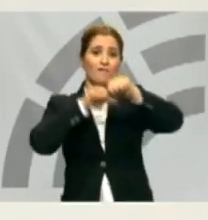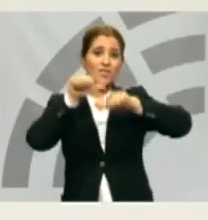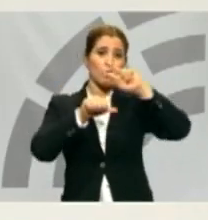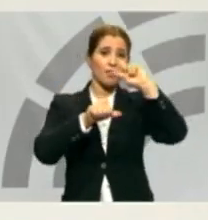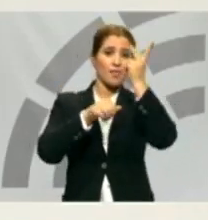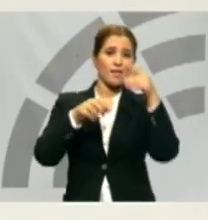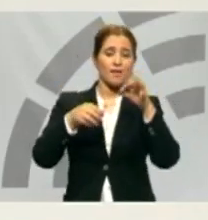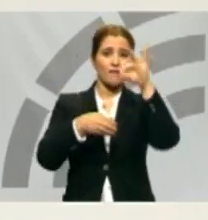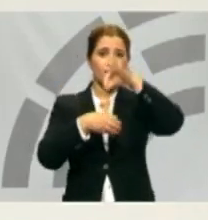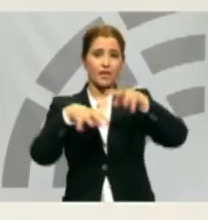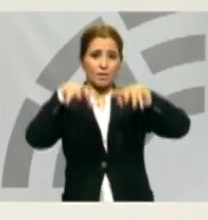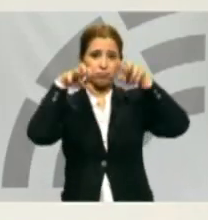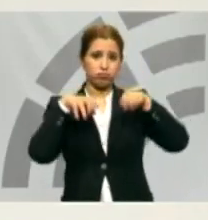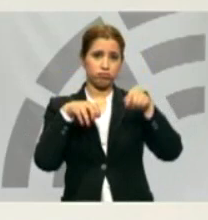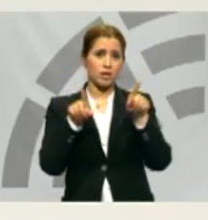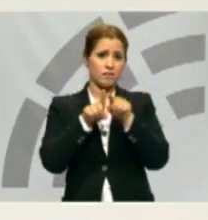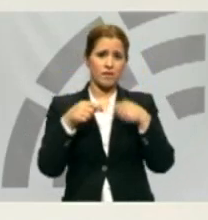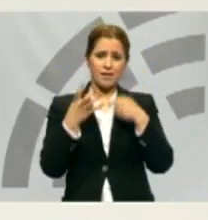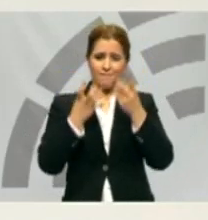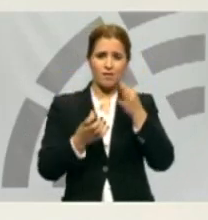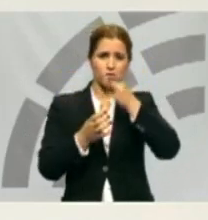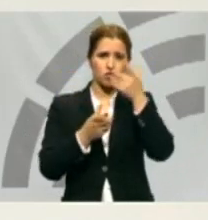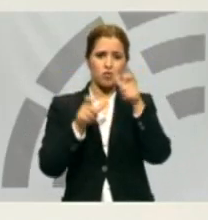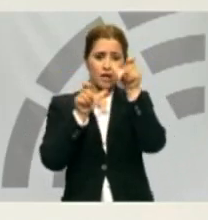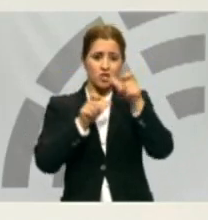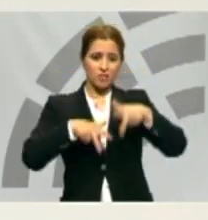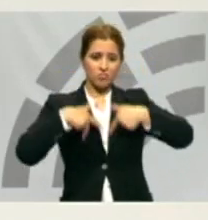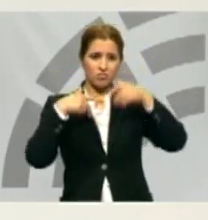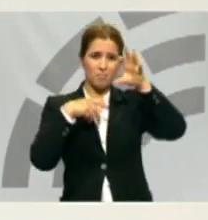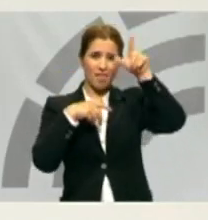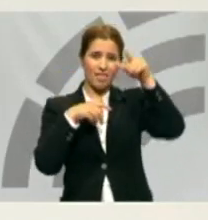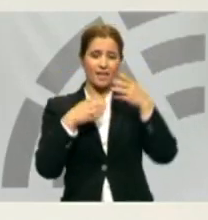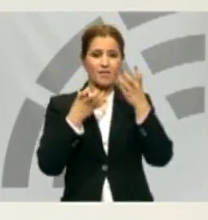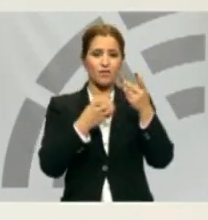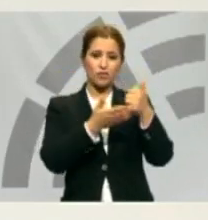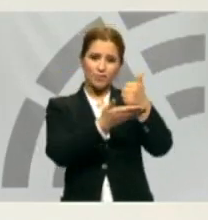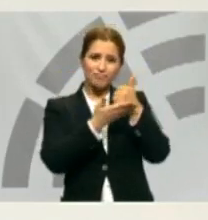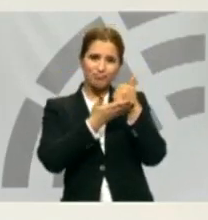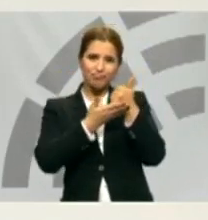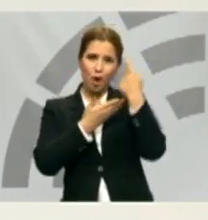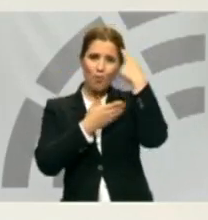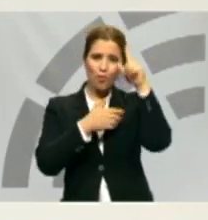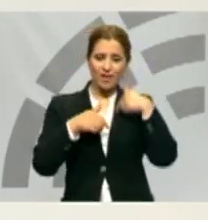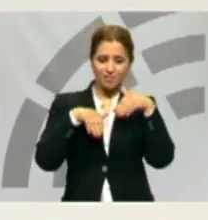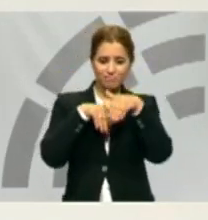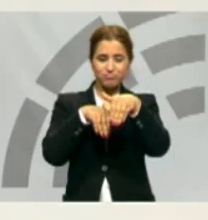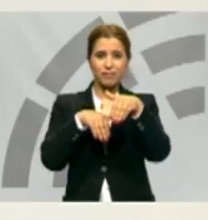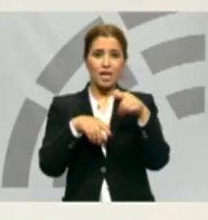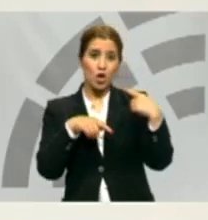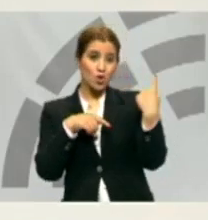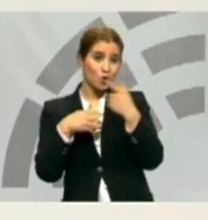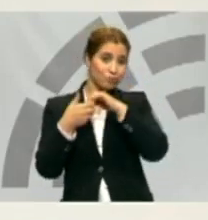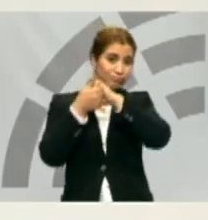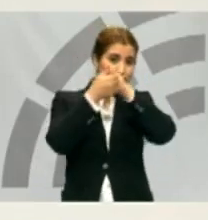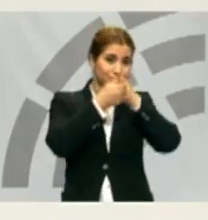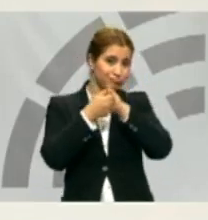الانتخابات التشريعيه نحب زياده نقول كل اهالي محمديه نطلب دعمكم ومساندتكم باش نواصل المسيره خلينا نحطه اليد